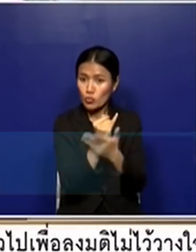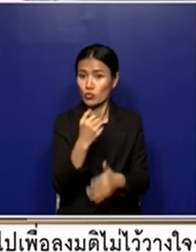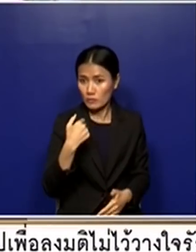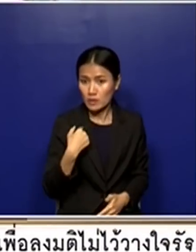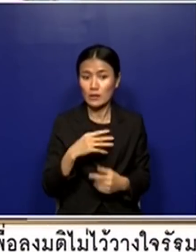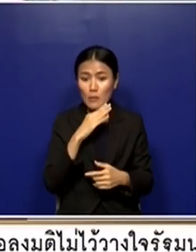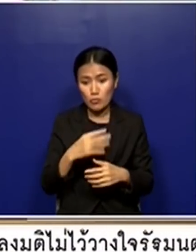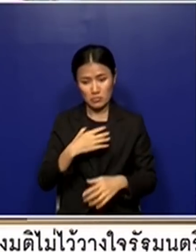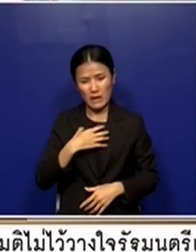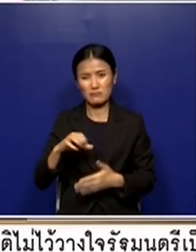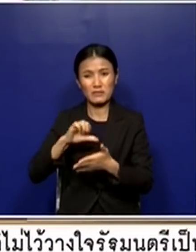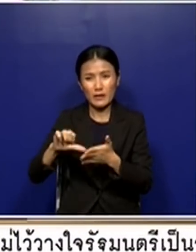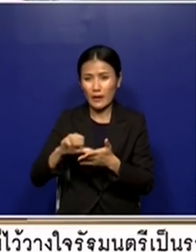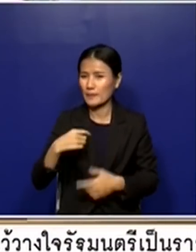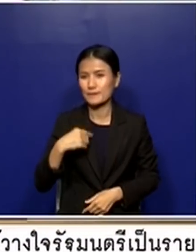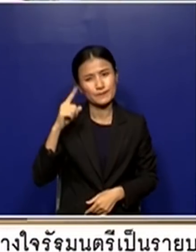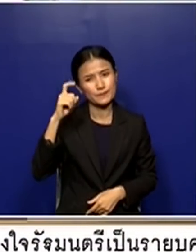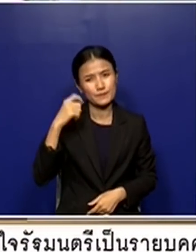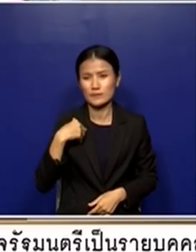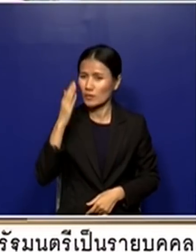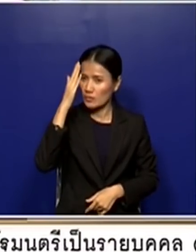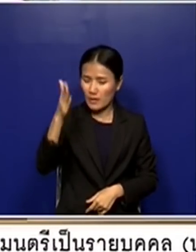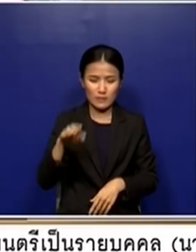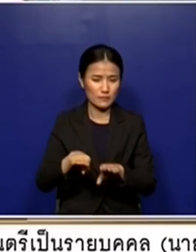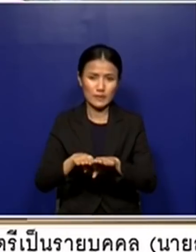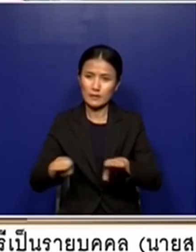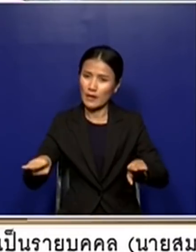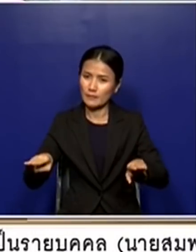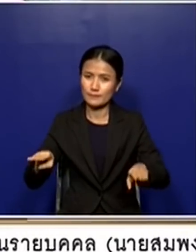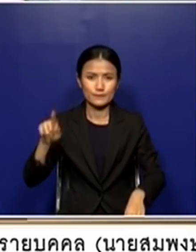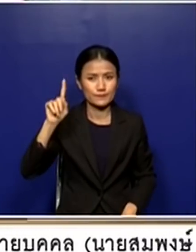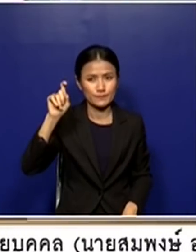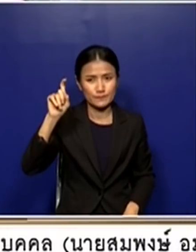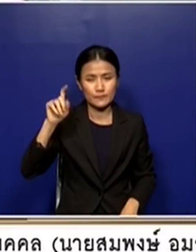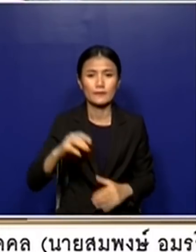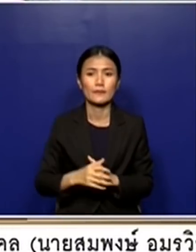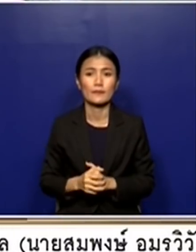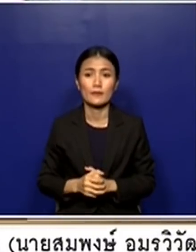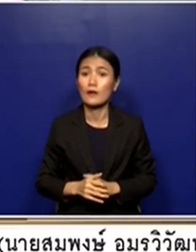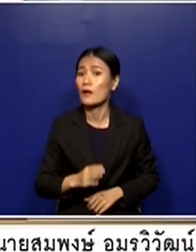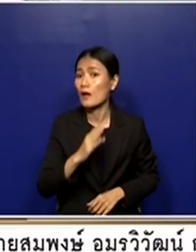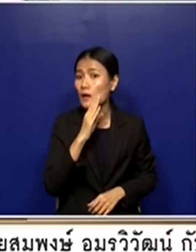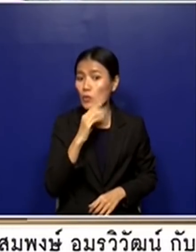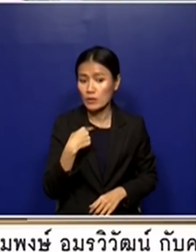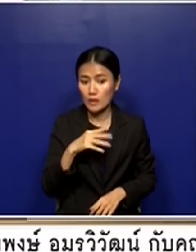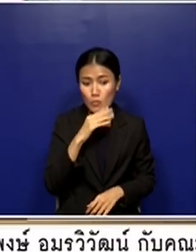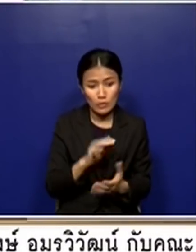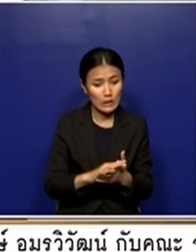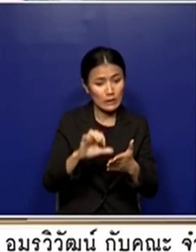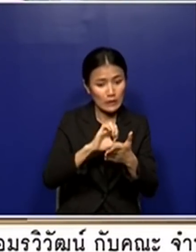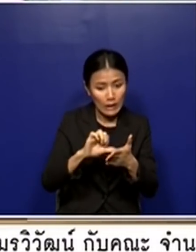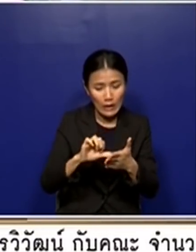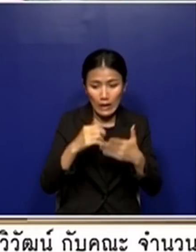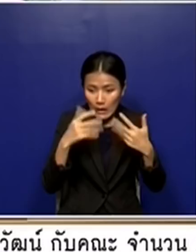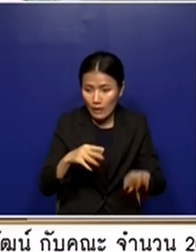นะแล้วบรรทัดฐานนี้ก็จะถูกใช้จนกลายเป็นการบิดเอาหลักกฎหมายหลักนิติที่มันคว